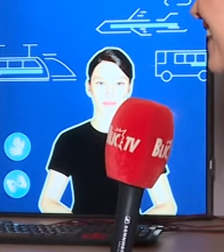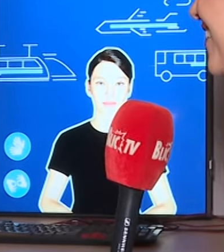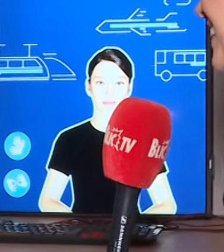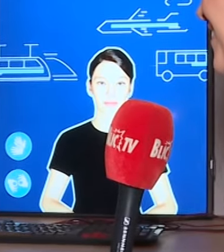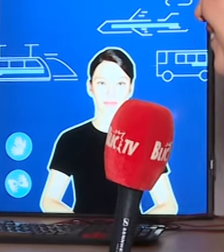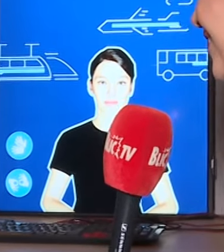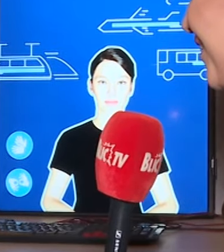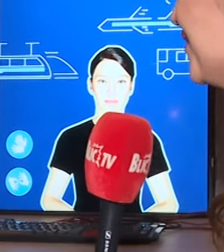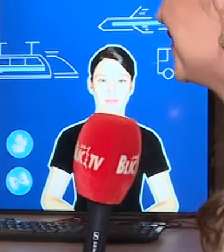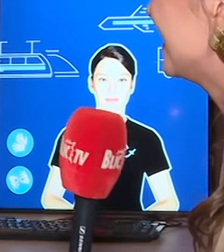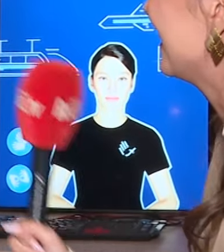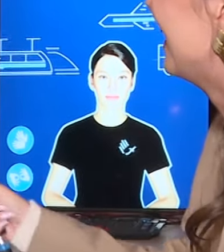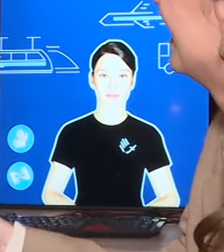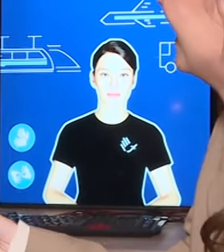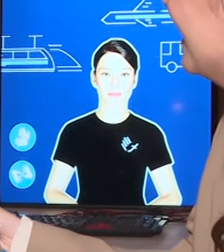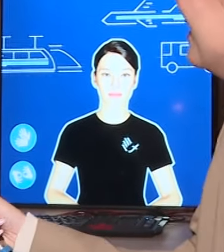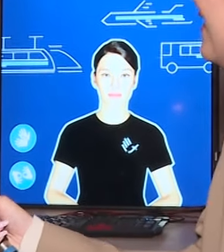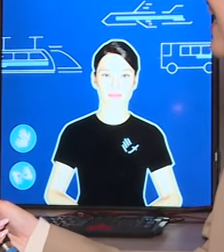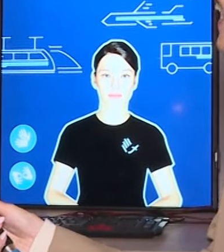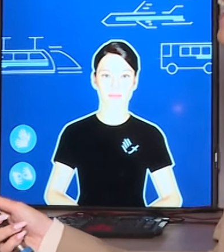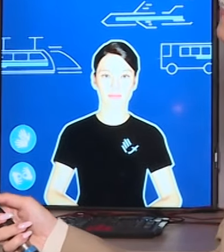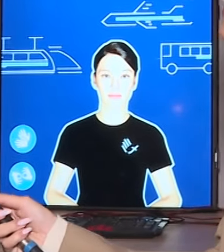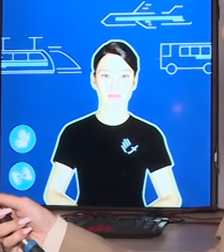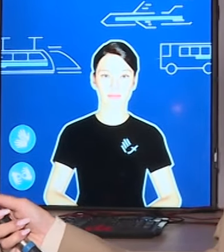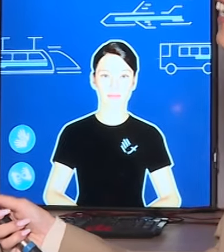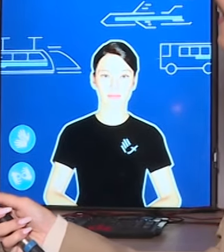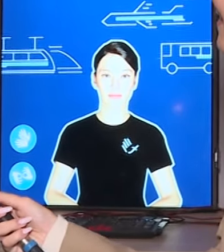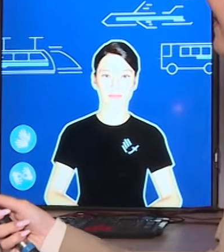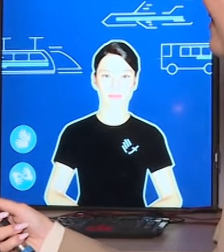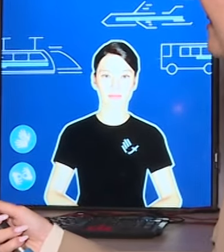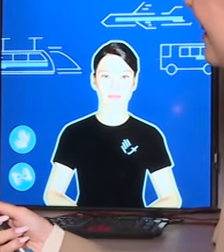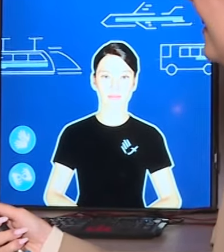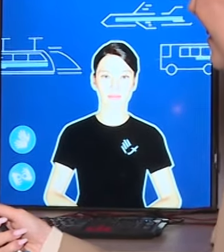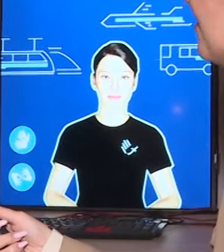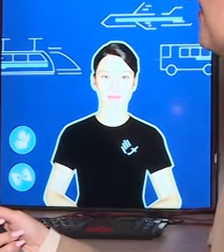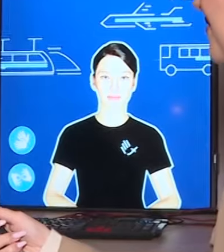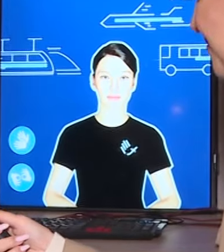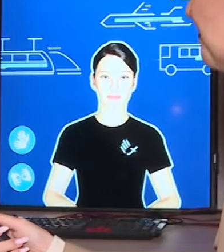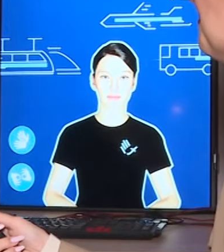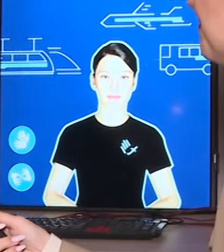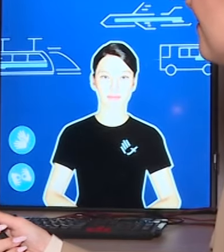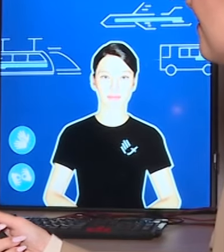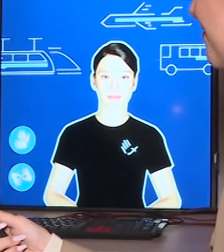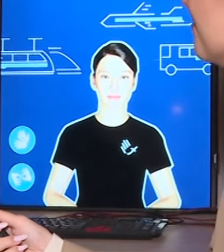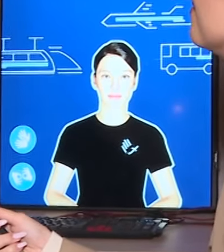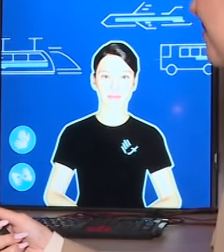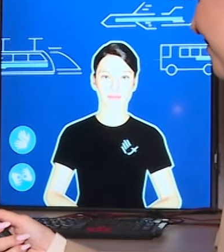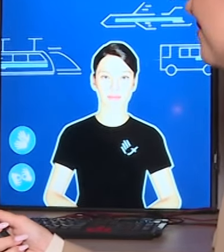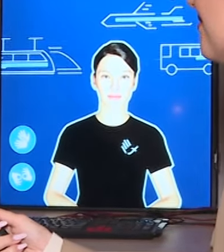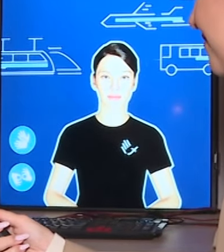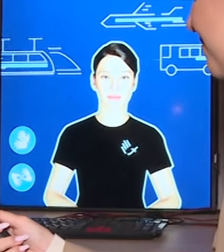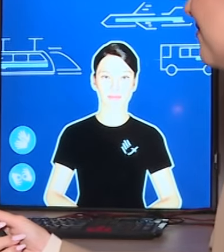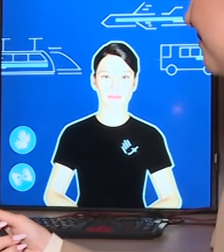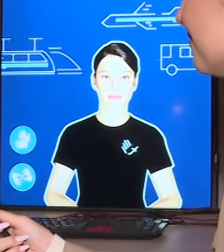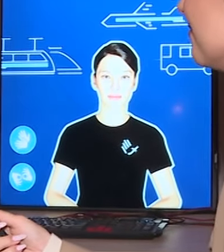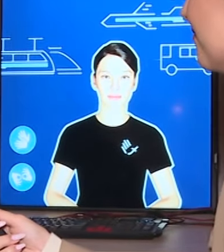i daje adekvatno odgovor na ovo pitenje. Da, da, mi smo krenuli ovde i mi se ponosimo time odakle smo krenuli i ne nameravamo da